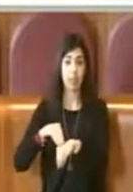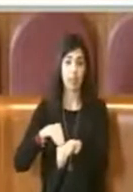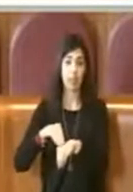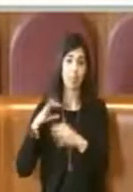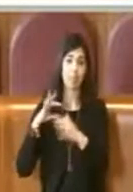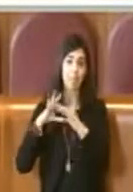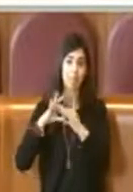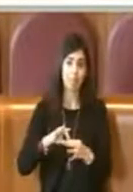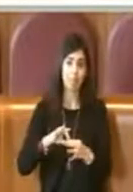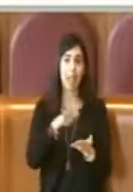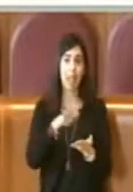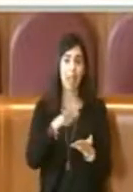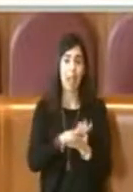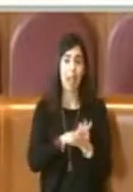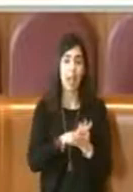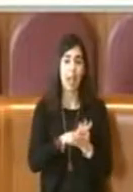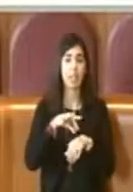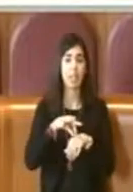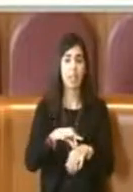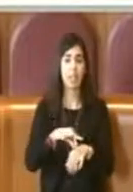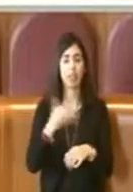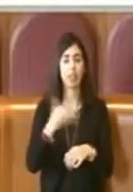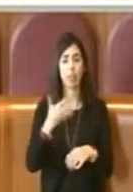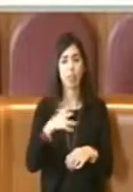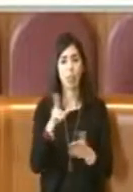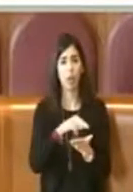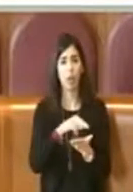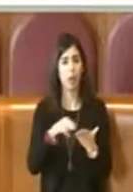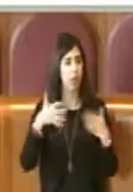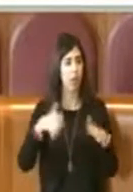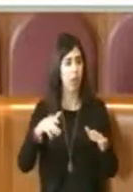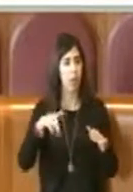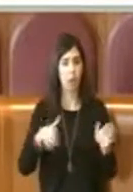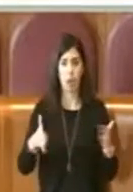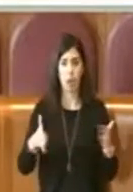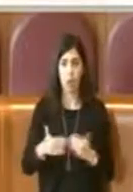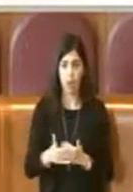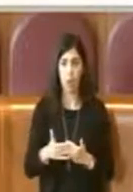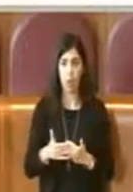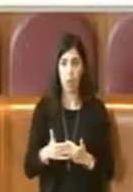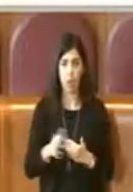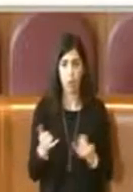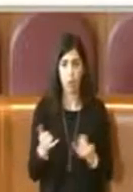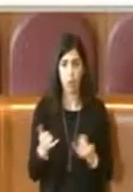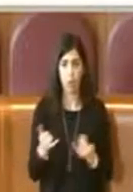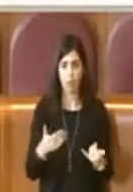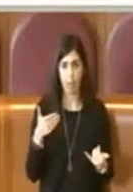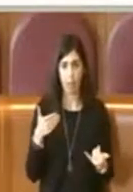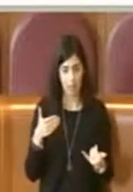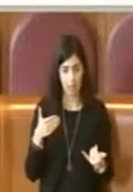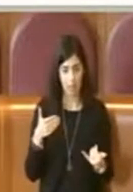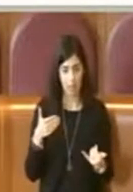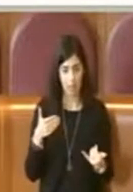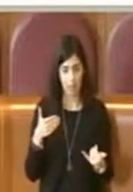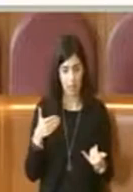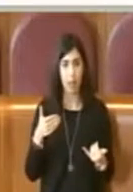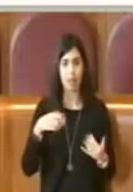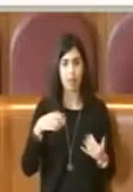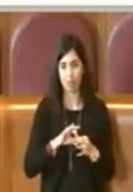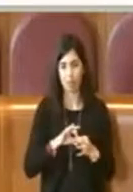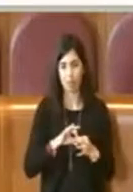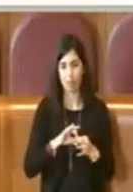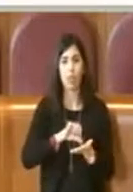atti di indirizzo, insomma, votati in aula giusto prima di Natale, che riguardano i centri